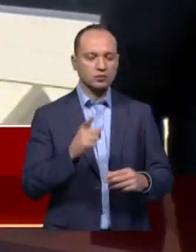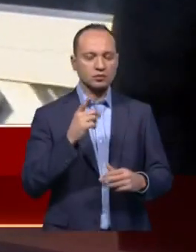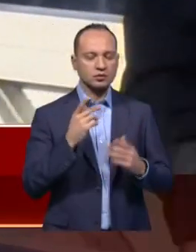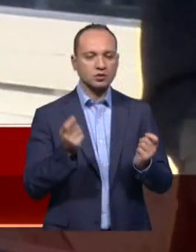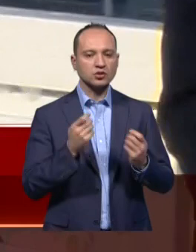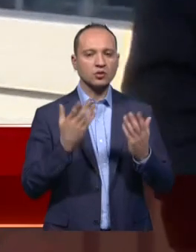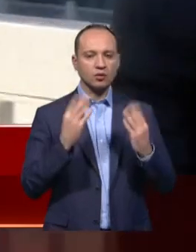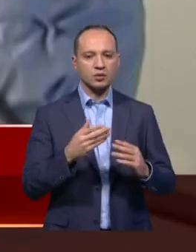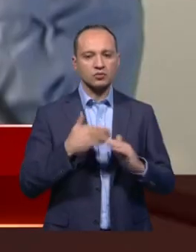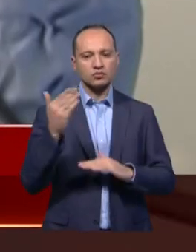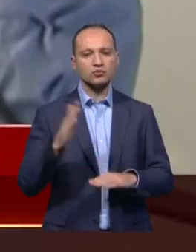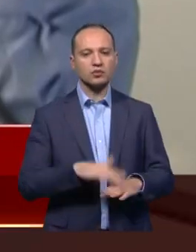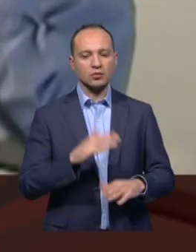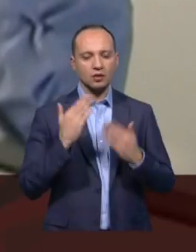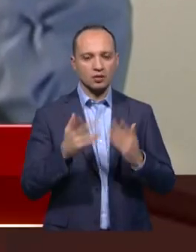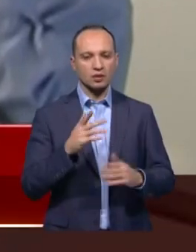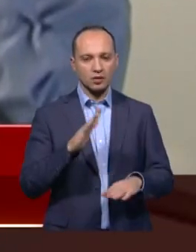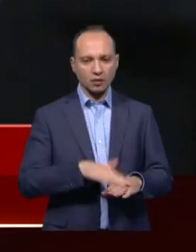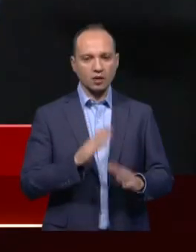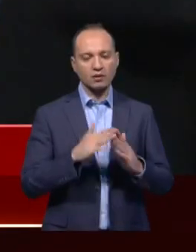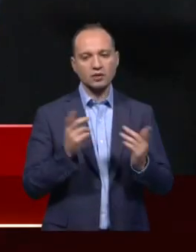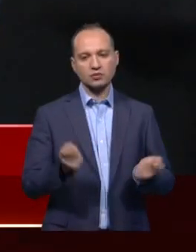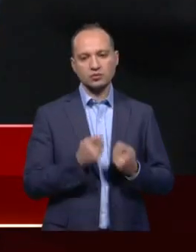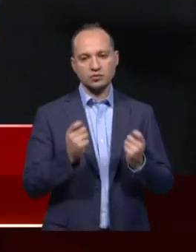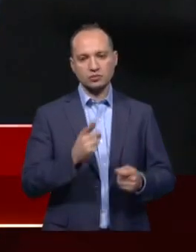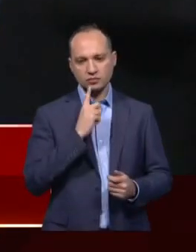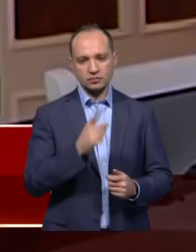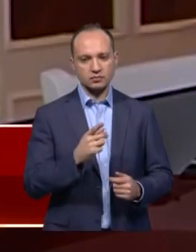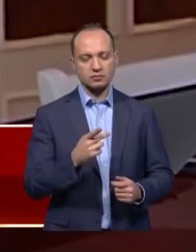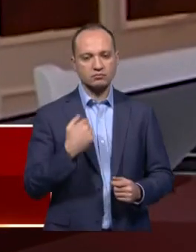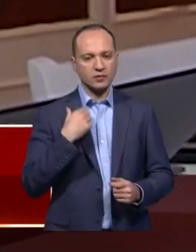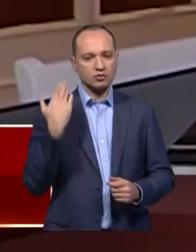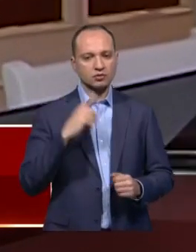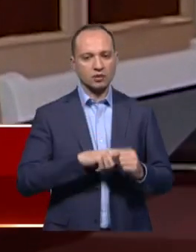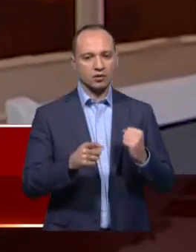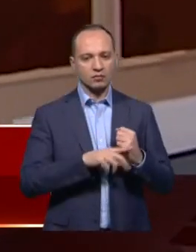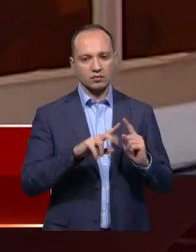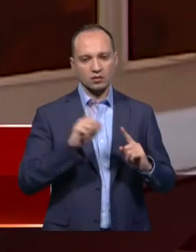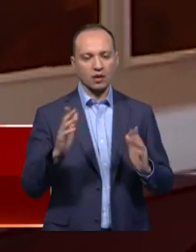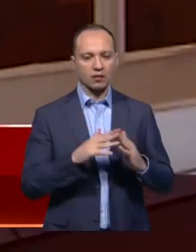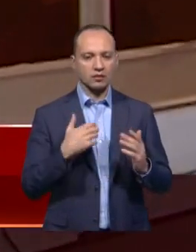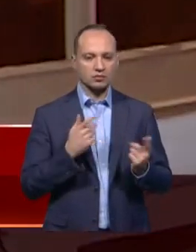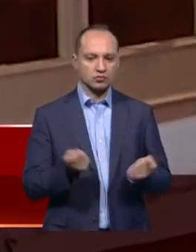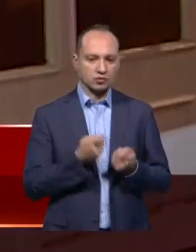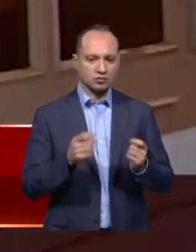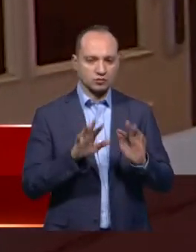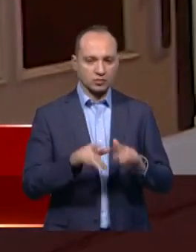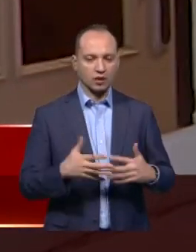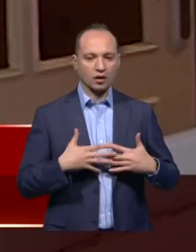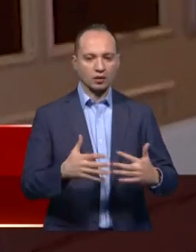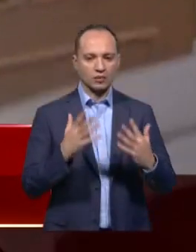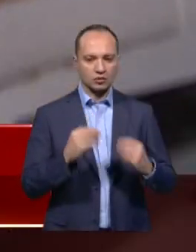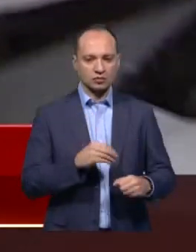yani işi olmayan dışarı çıkmayacak Hatta yapabilen evden çalışacak E ben geçen hafta ortasından beri evden çalışıyorum özellikle